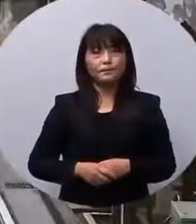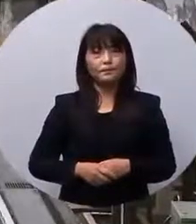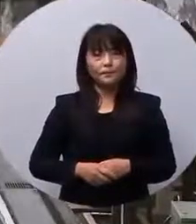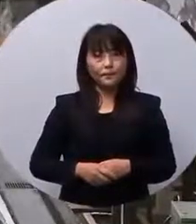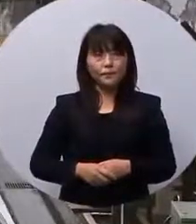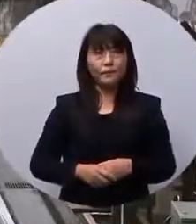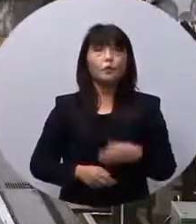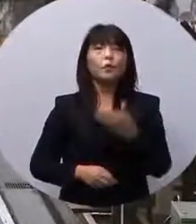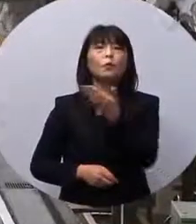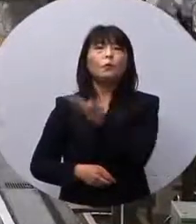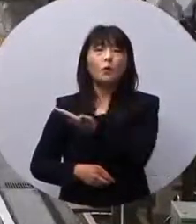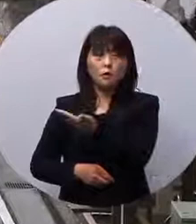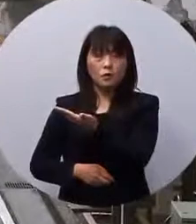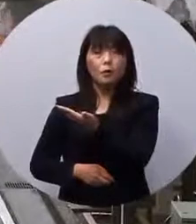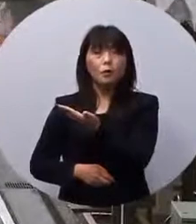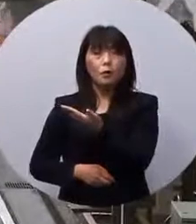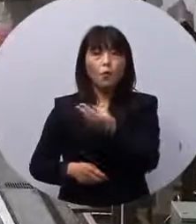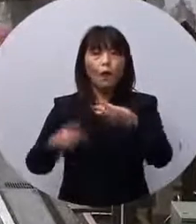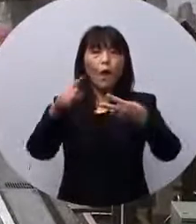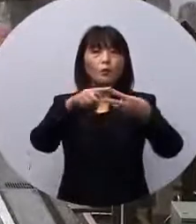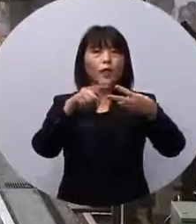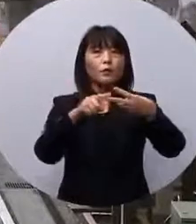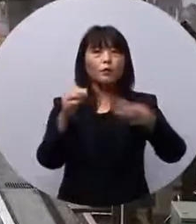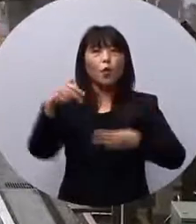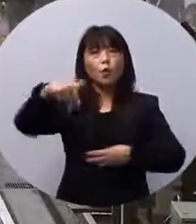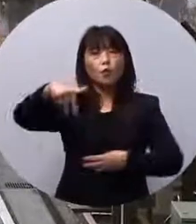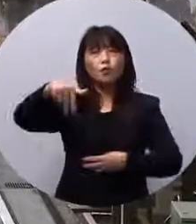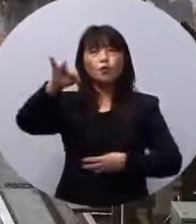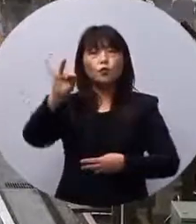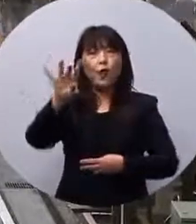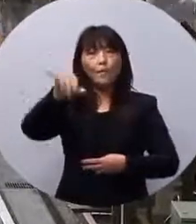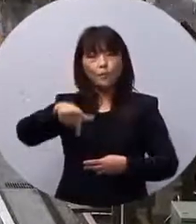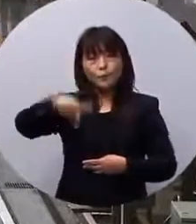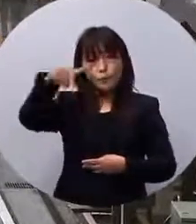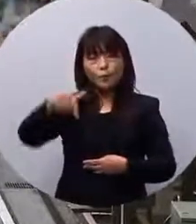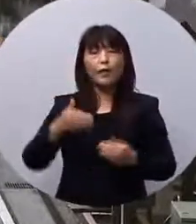シティプロモーションは2つのステップで進めていきます。